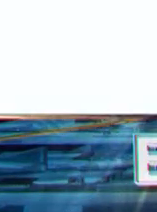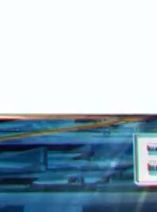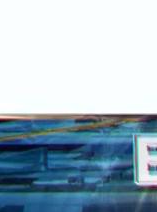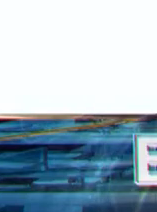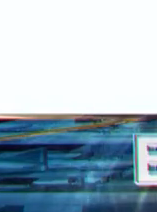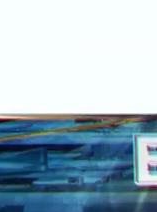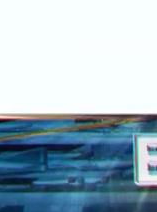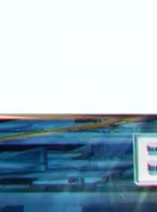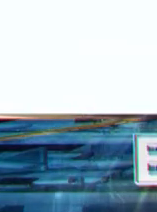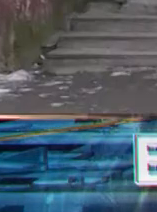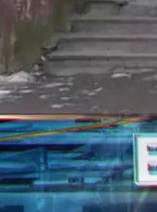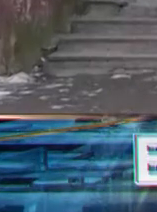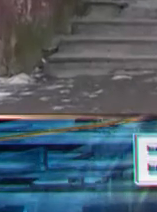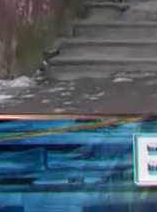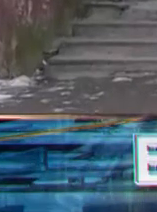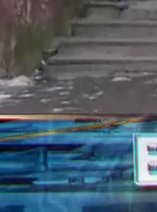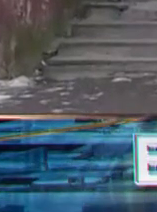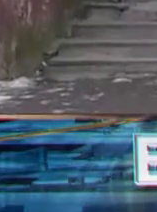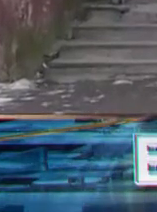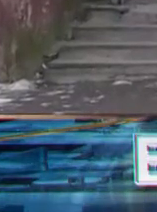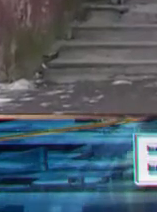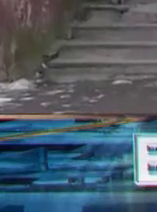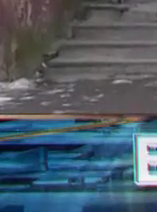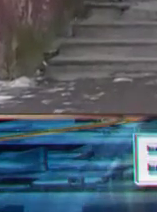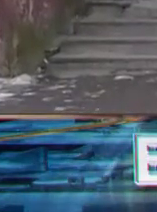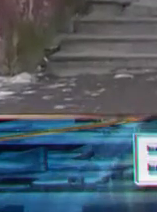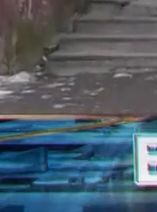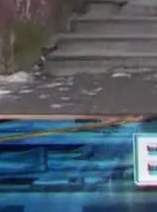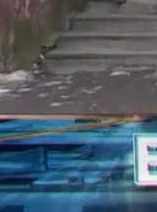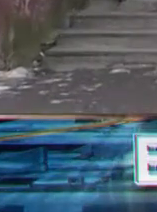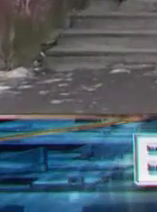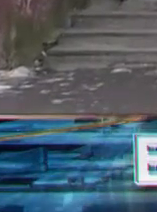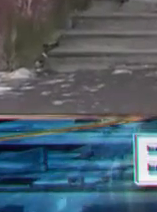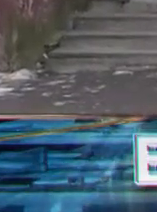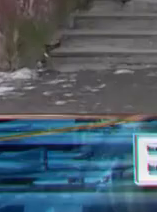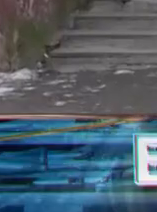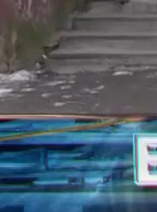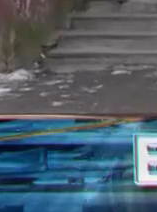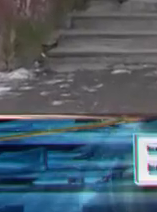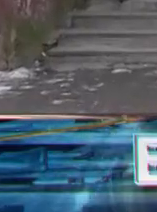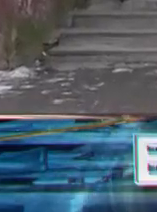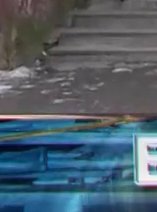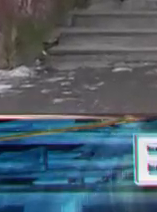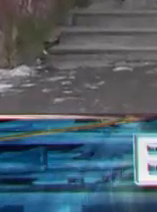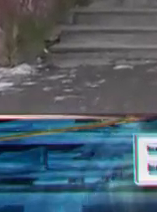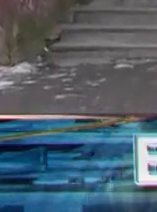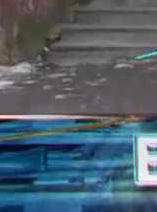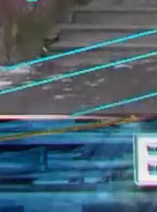41 мыңдай жаднама таратты. Көп қабатты үйлерде газ құралдарын қолдануы бойынша түсіндірмелі жұмыстар